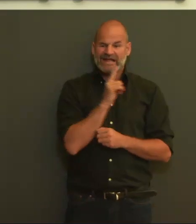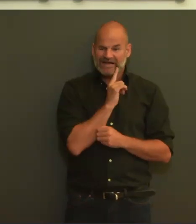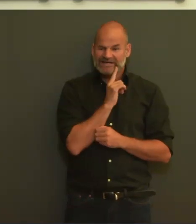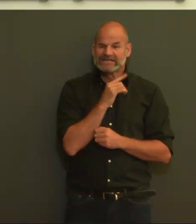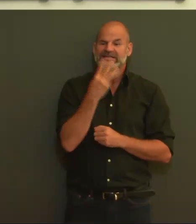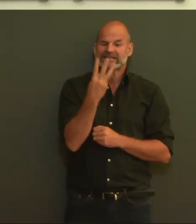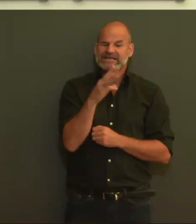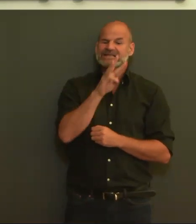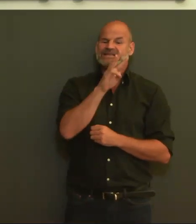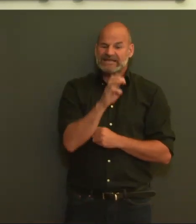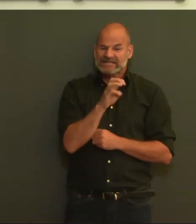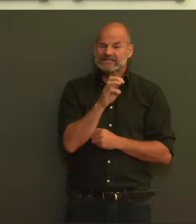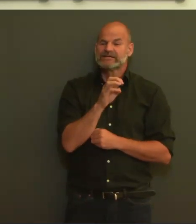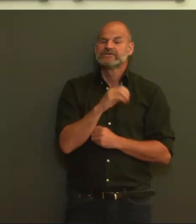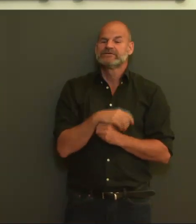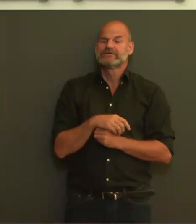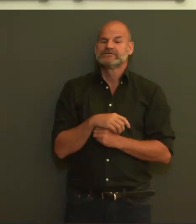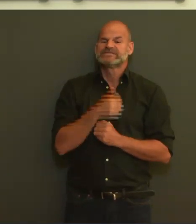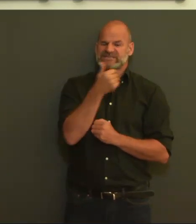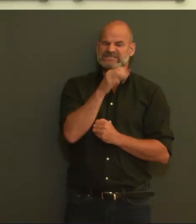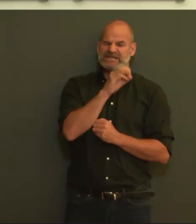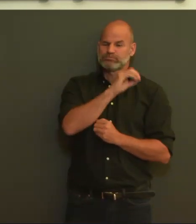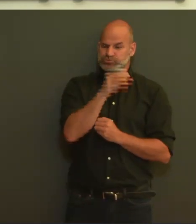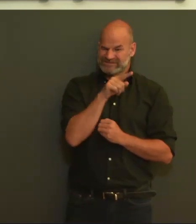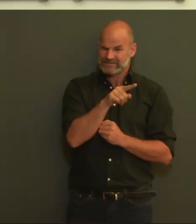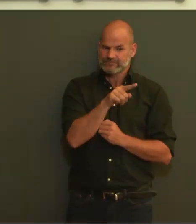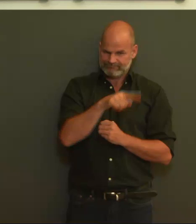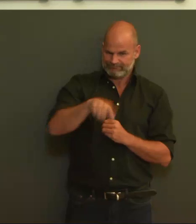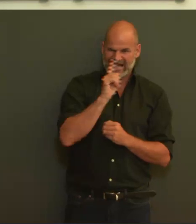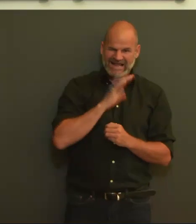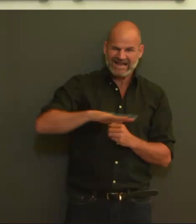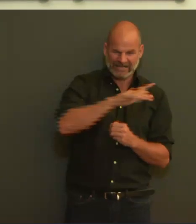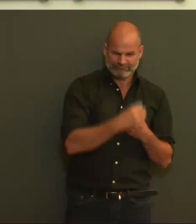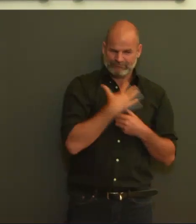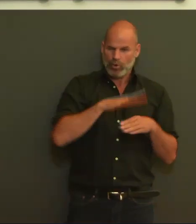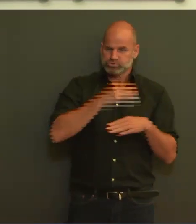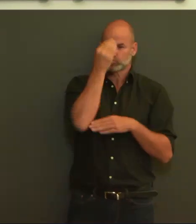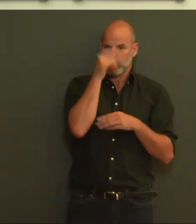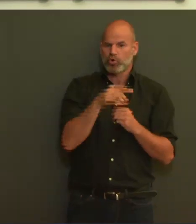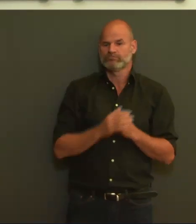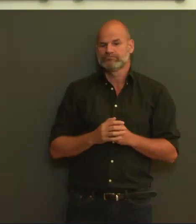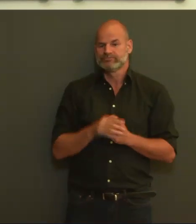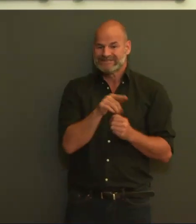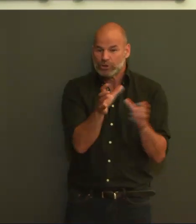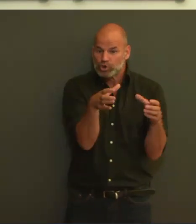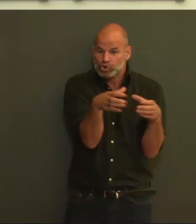opgelopen hadden op school. En dit vertegenwoordigt slechts 0,8% van de